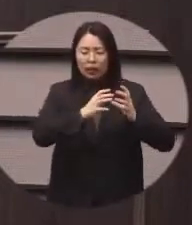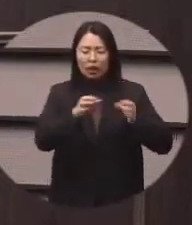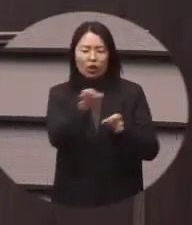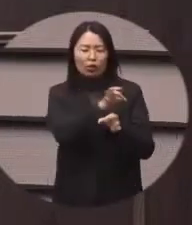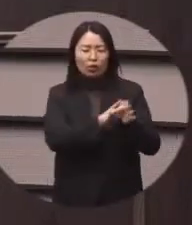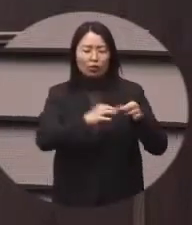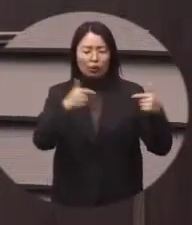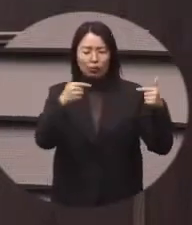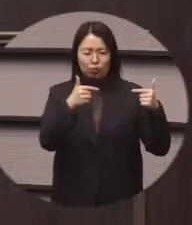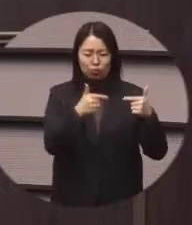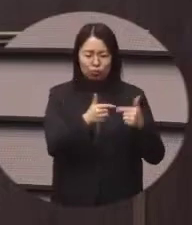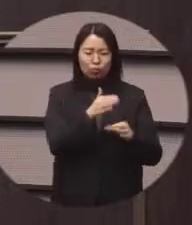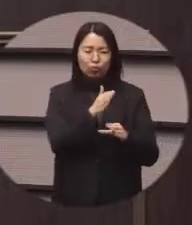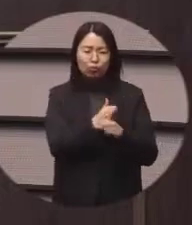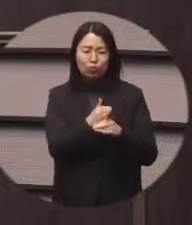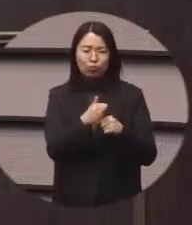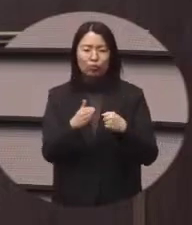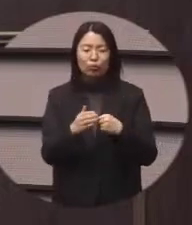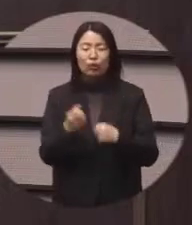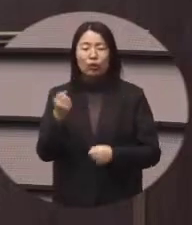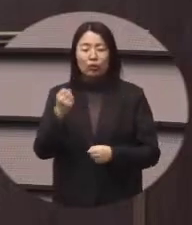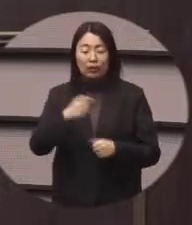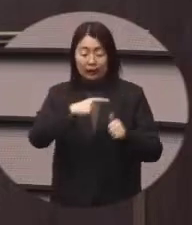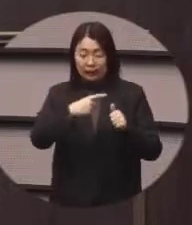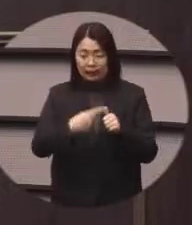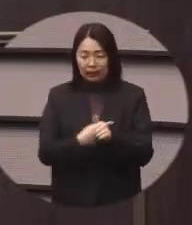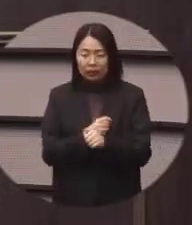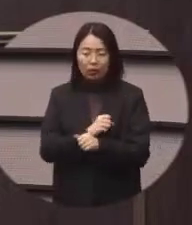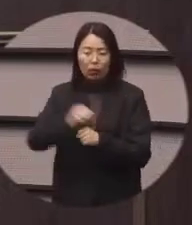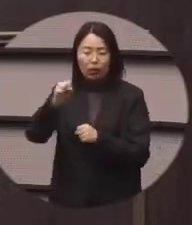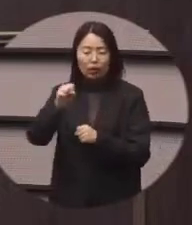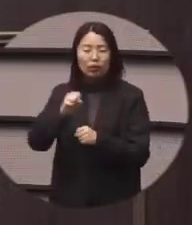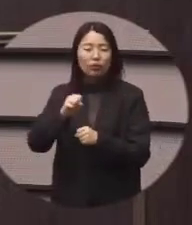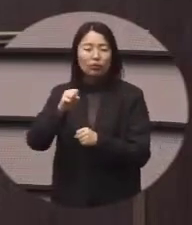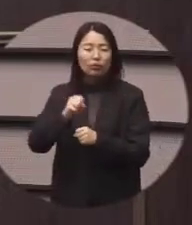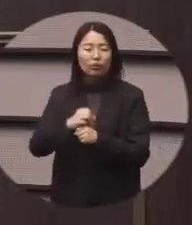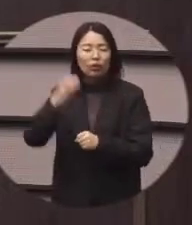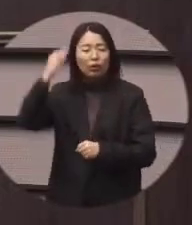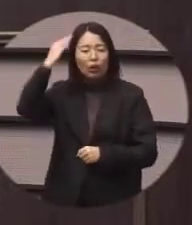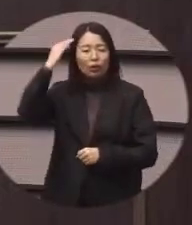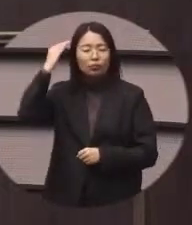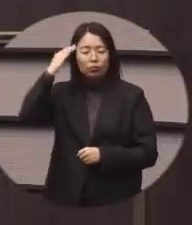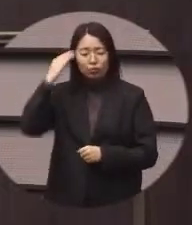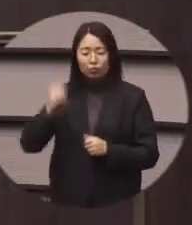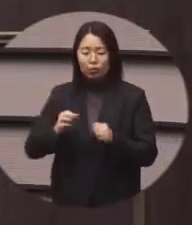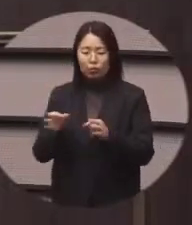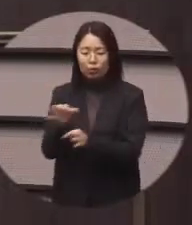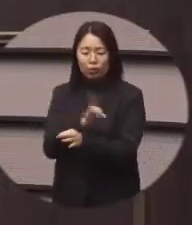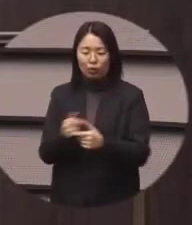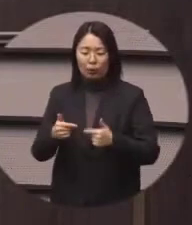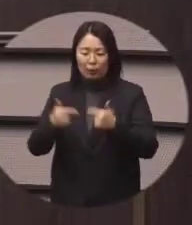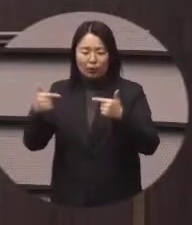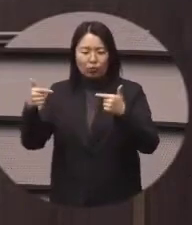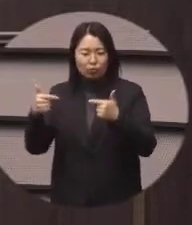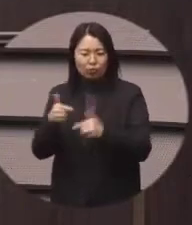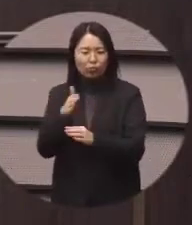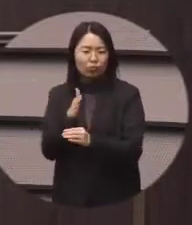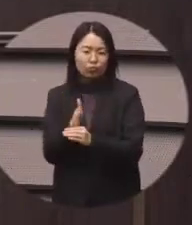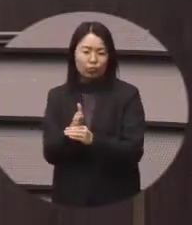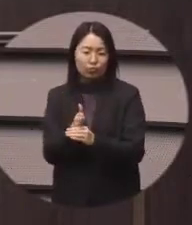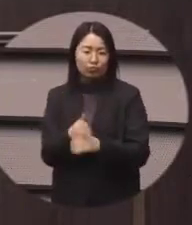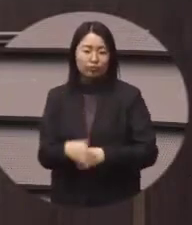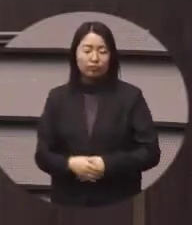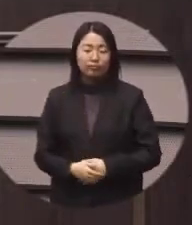가운데 우리나라 경제 성장세도 둔화하면서 내년도 경제도 낙관할 수 없는 상황이 되었습니다.